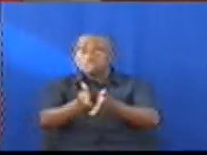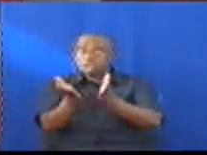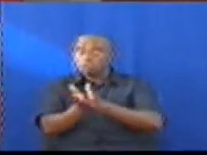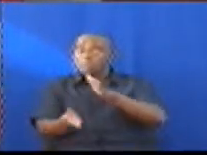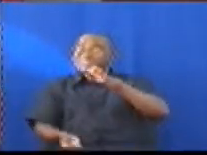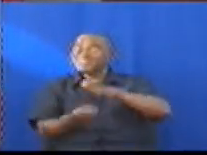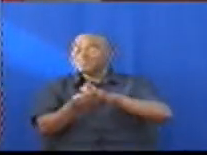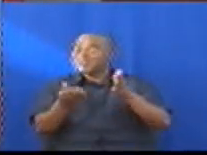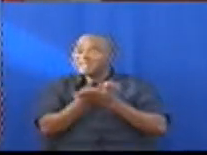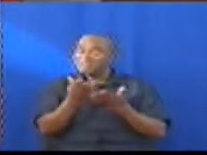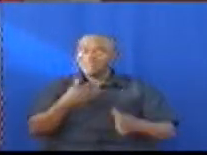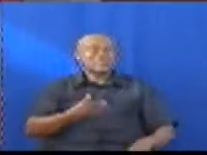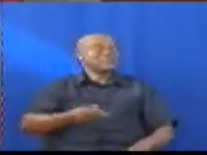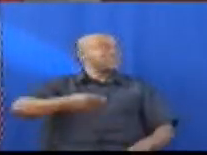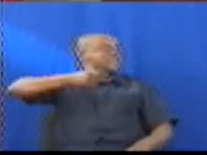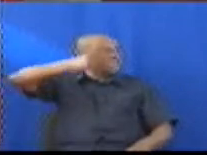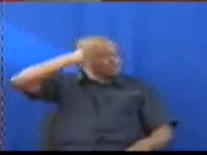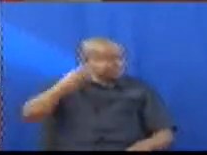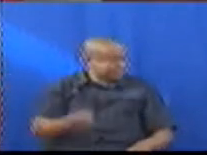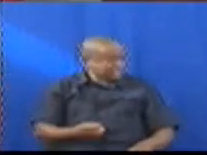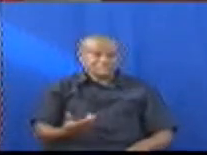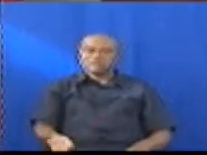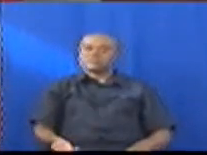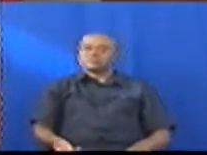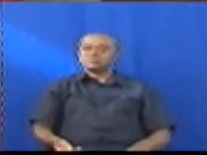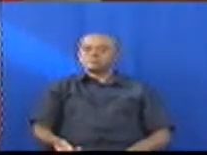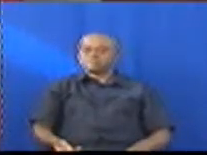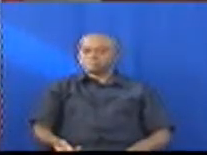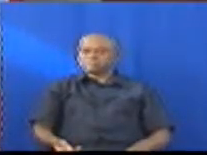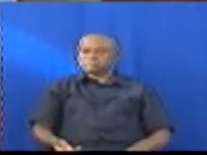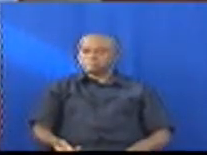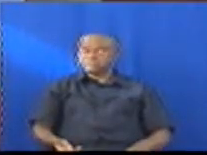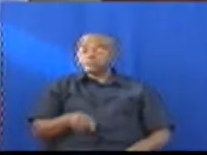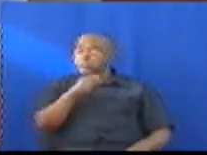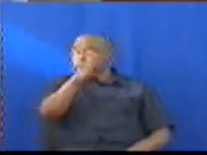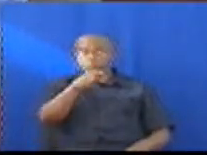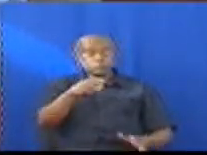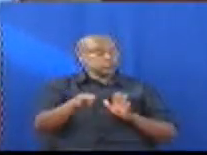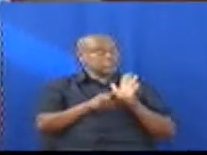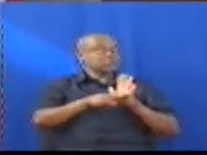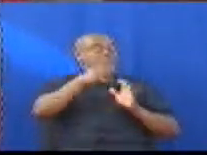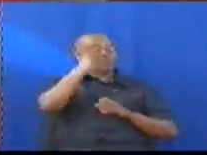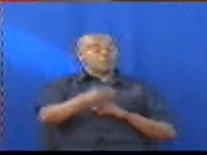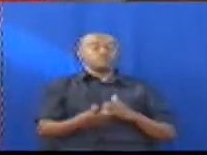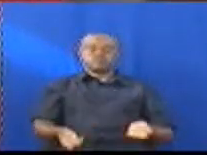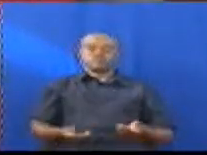very bad kwa nchi, na hapa tunakwenda kuongeza kitu kingine. Kwa hivyo mimi nafikiri